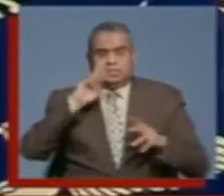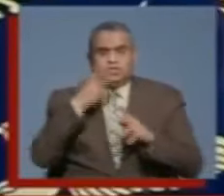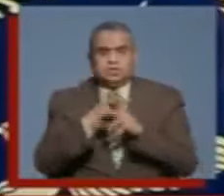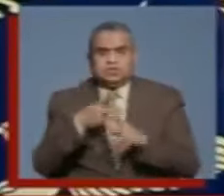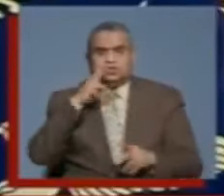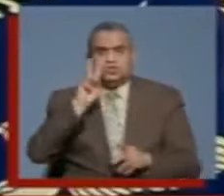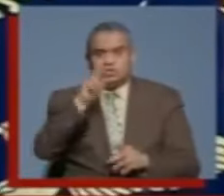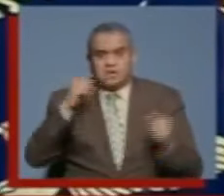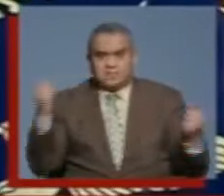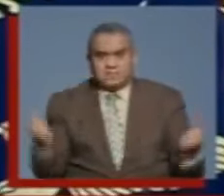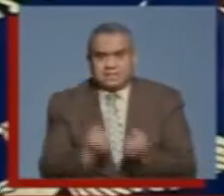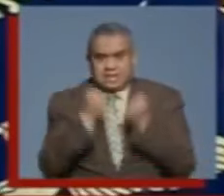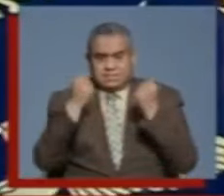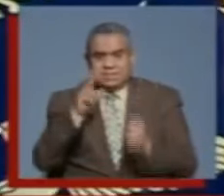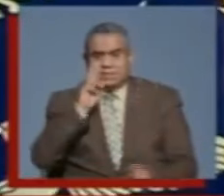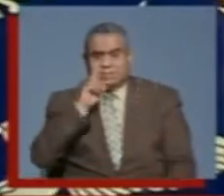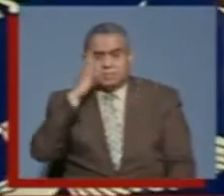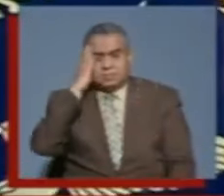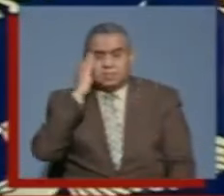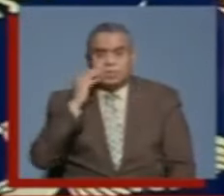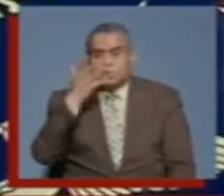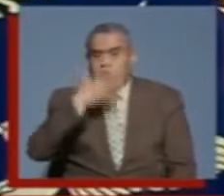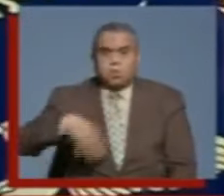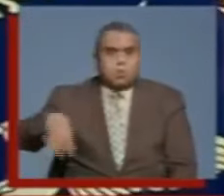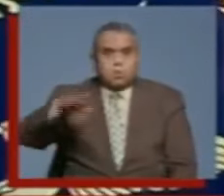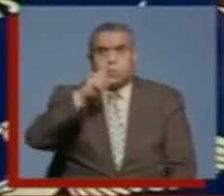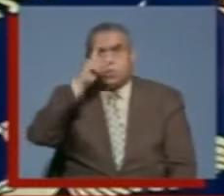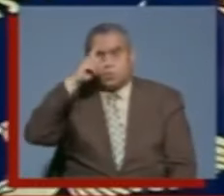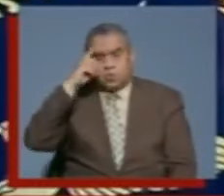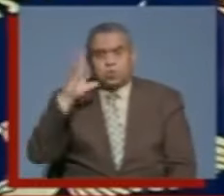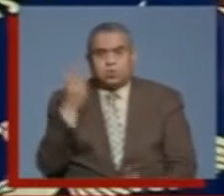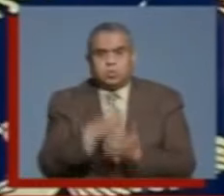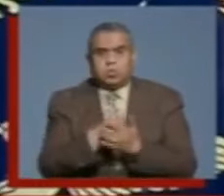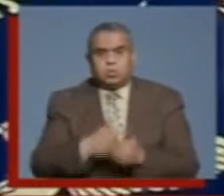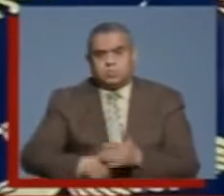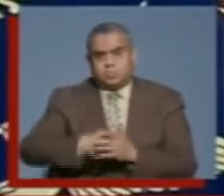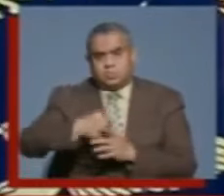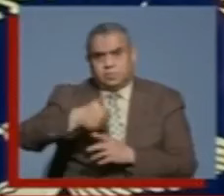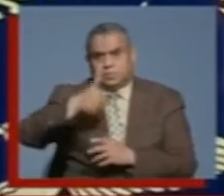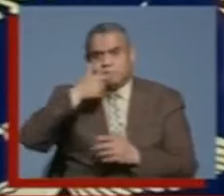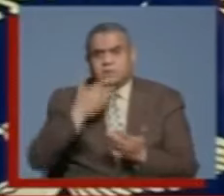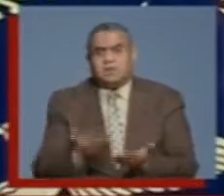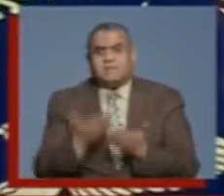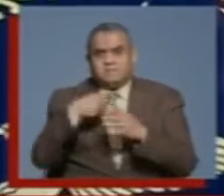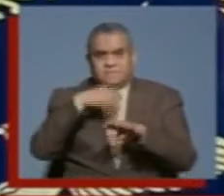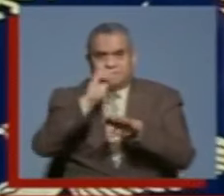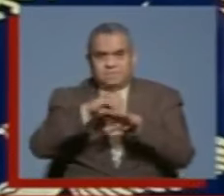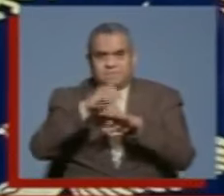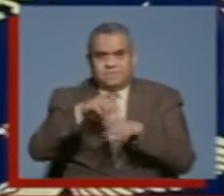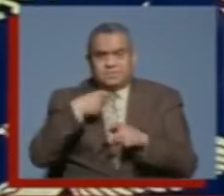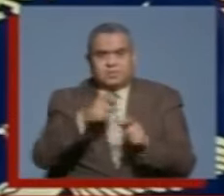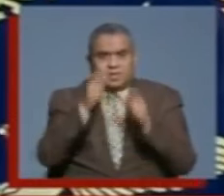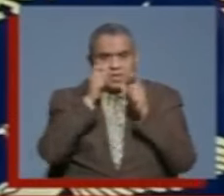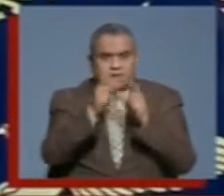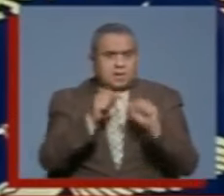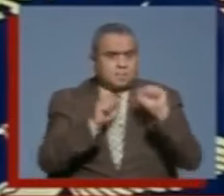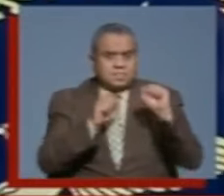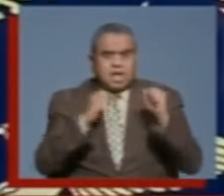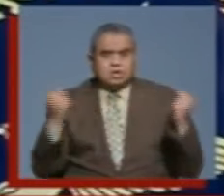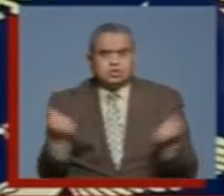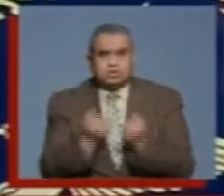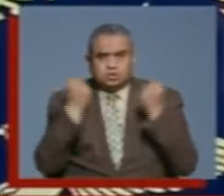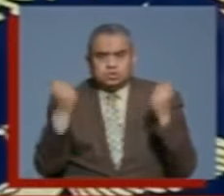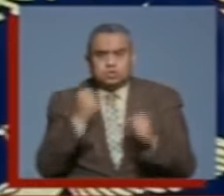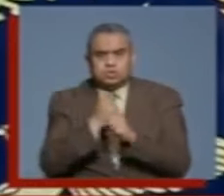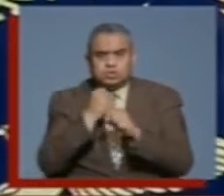بيكم واتمنى لكم كل التوفيق، وزي ما بقول من فضلكم خلي بالكم من نفسكم في ان شاء الله فترة الاجازة